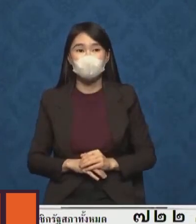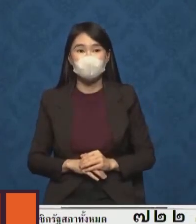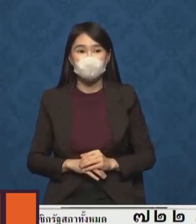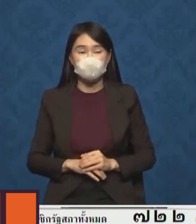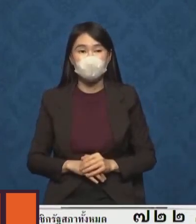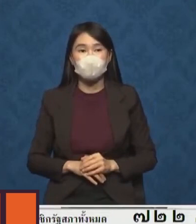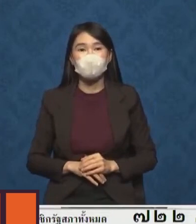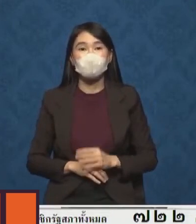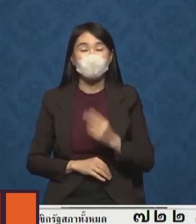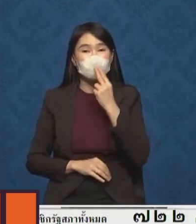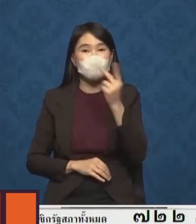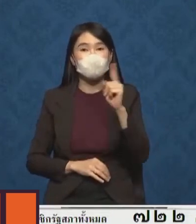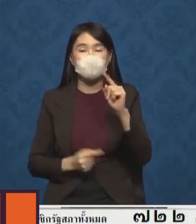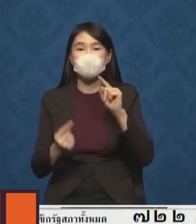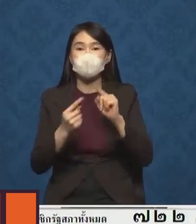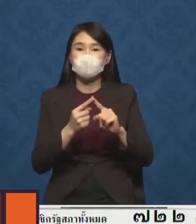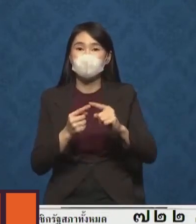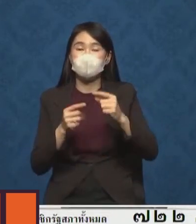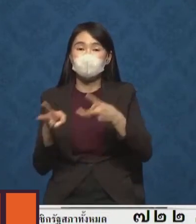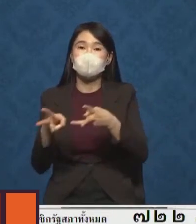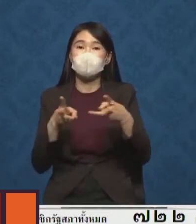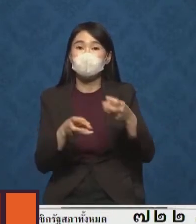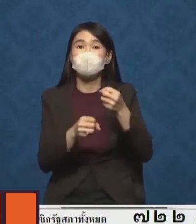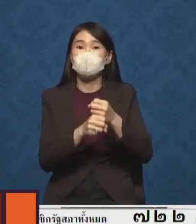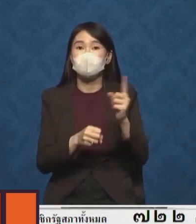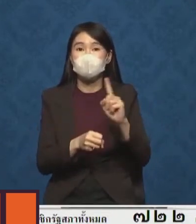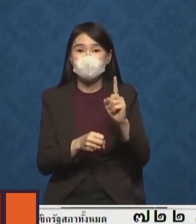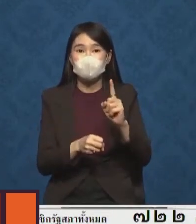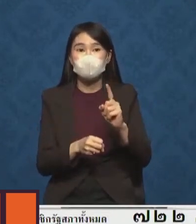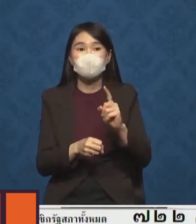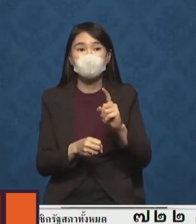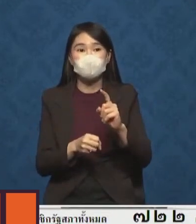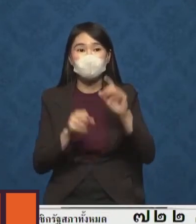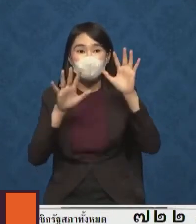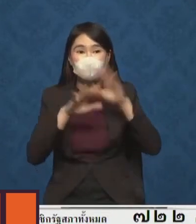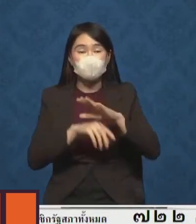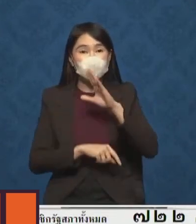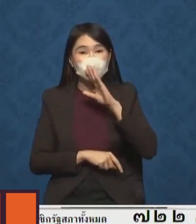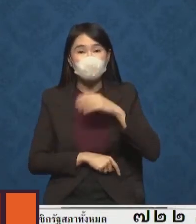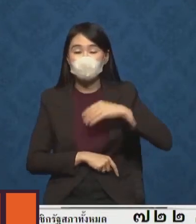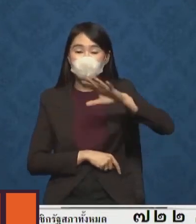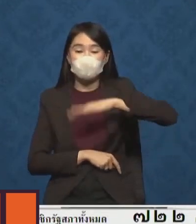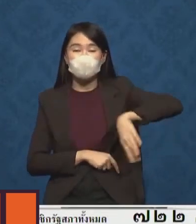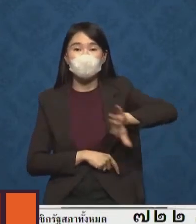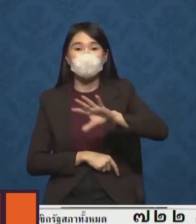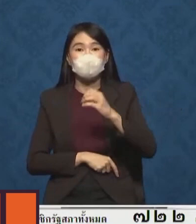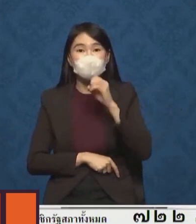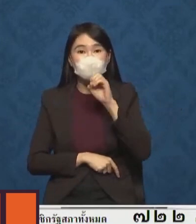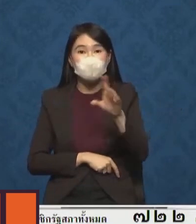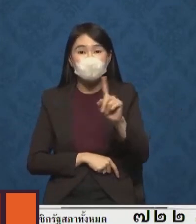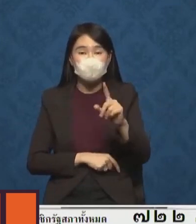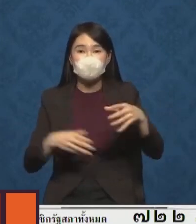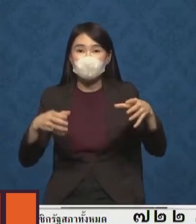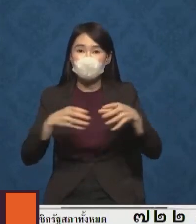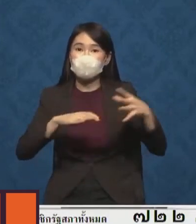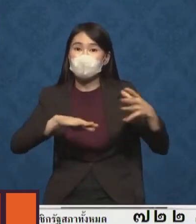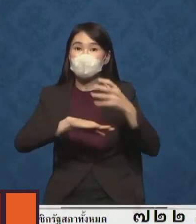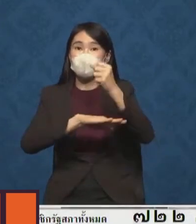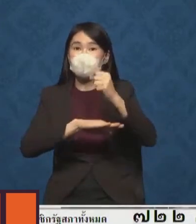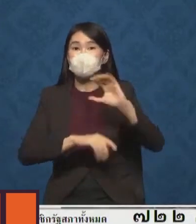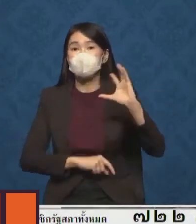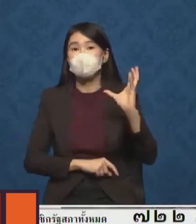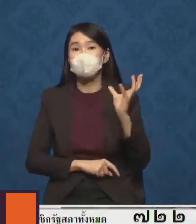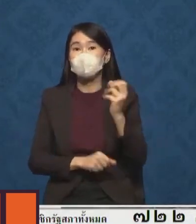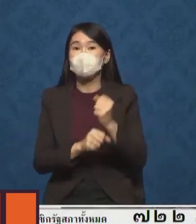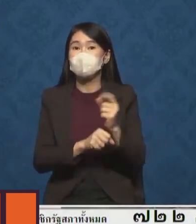รับไปกับรักการสากนครับรักการสากนทเวอร์เราพูดกันว่าพากการเมืองทั่วโลกควเป็อย่าง